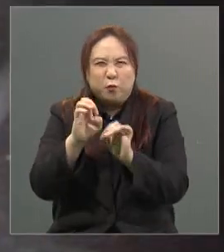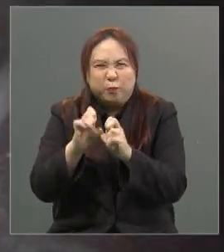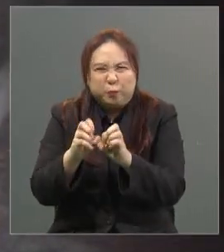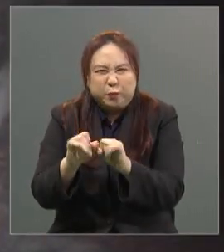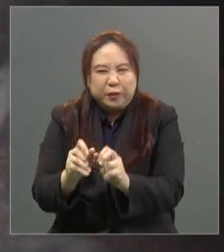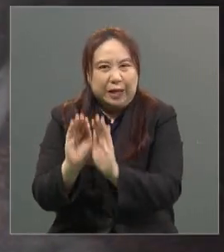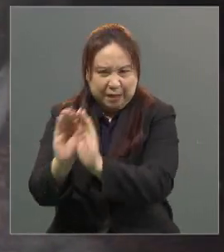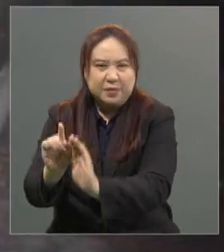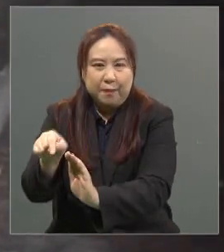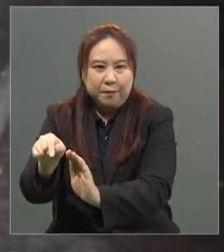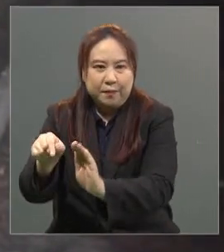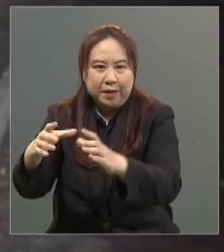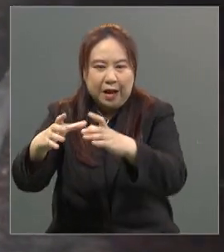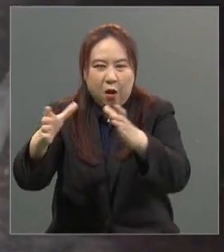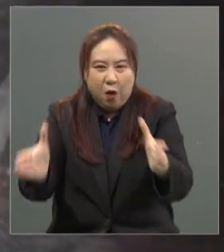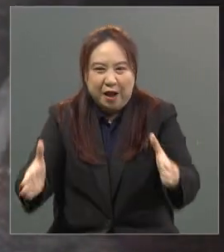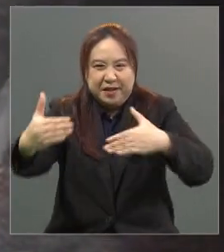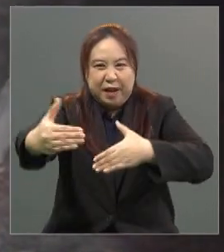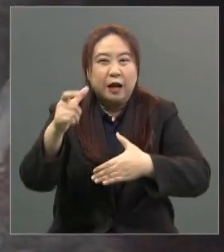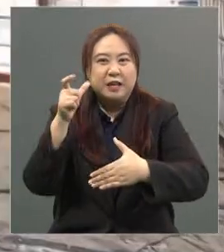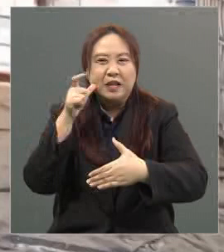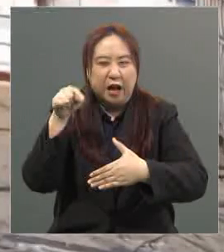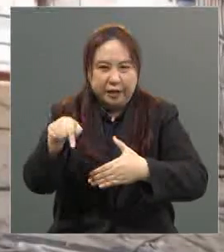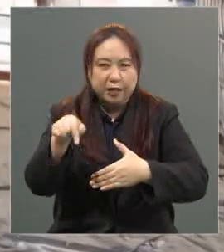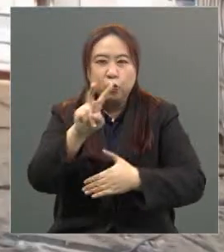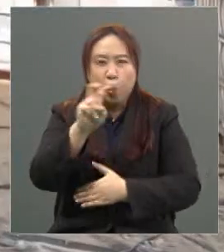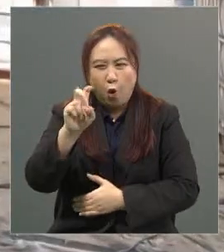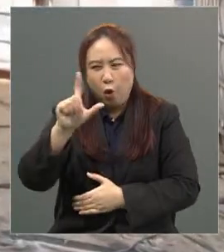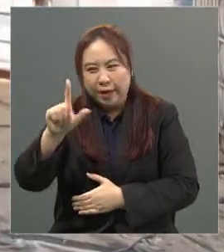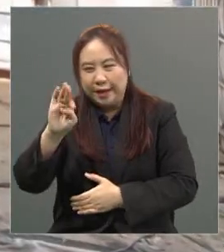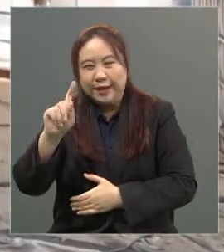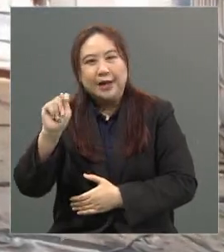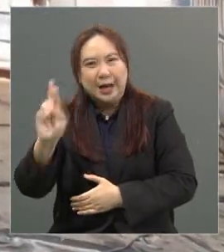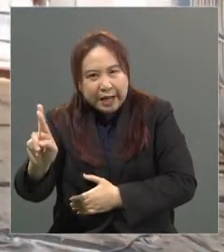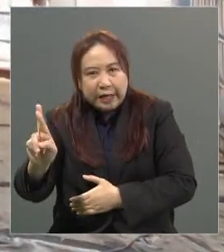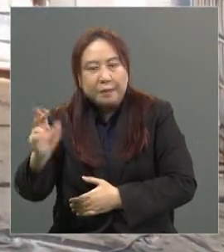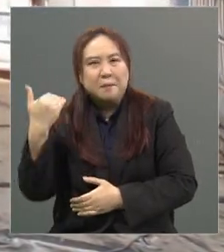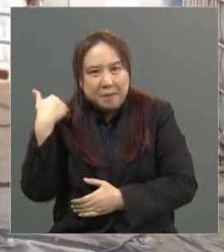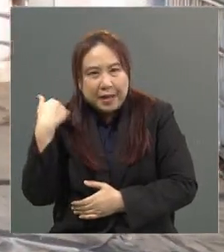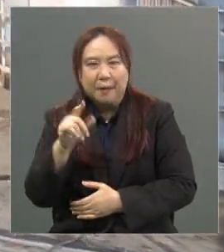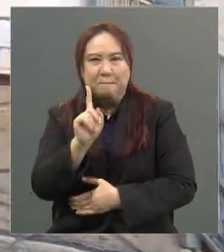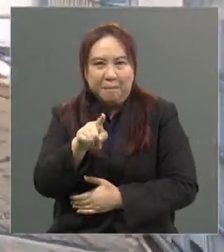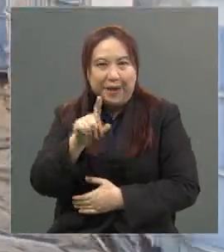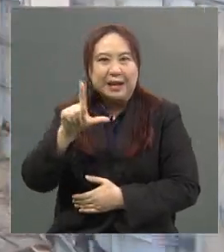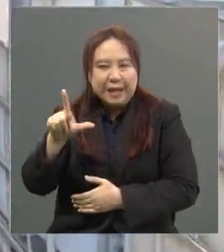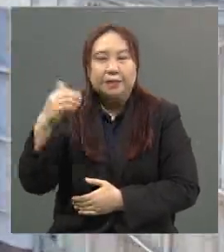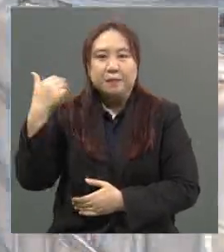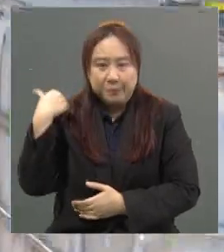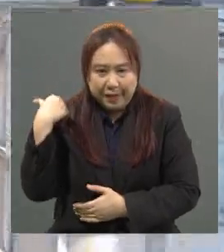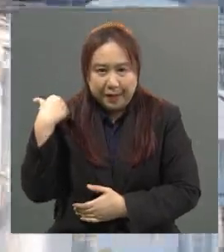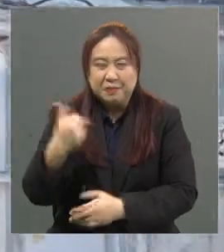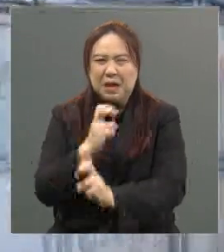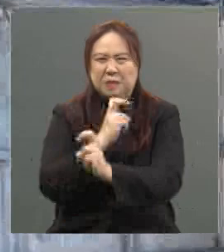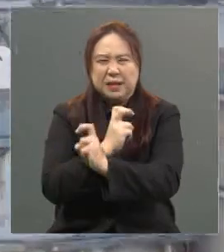แล้วถังที่ใส่สารเคมีนี่ก็ถังใหญ่นะ 200ลิตรก็มี 1,000ลิตรเลยก็มีนะครับรวมถึงยังมีสารเคมีอื่นๆอีก